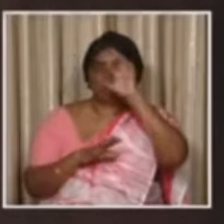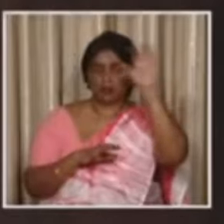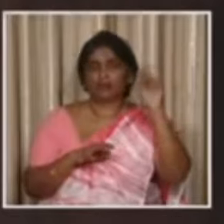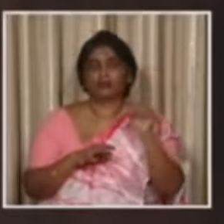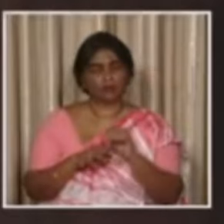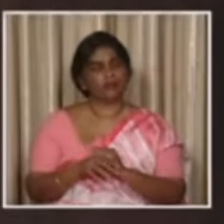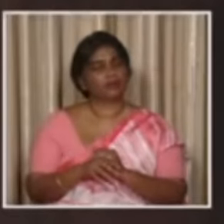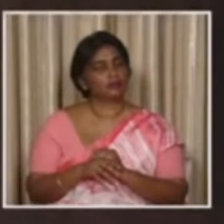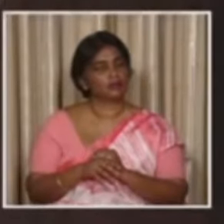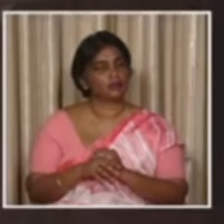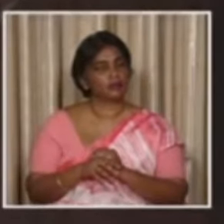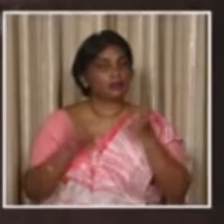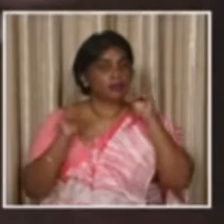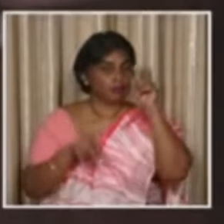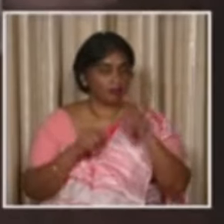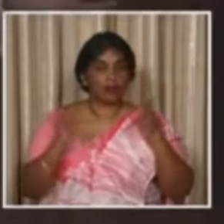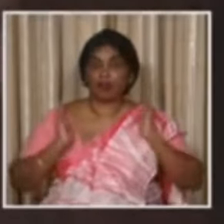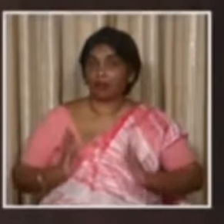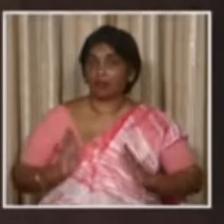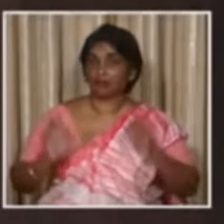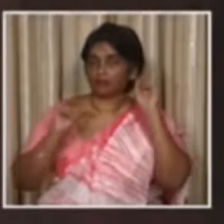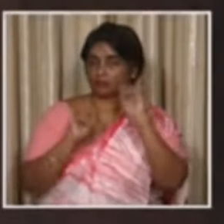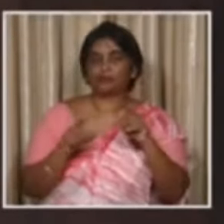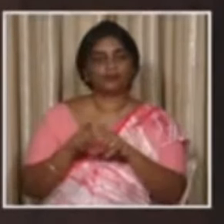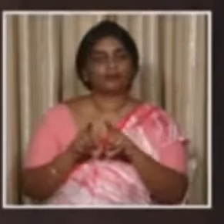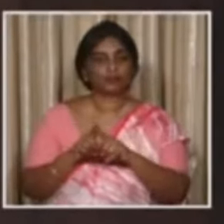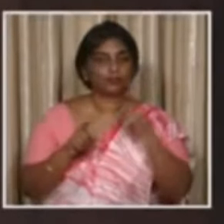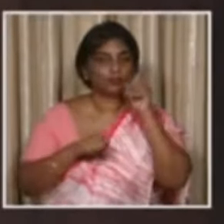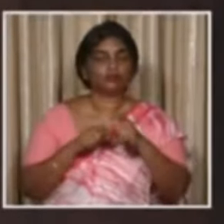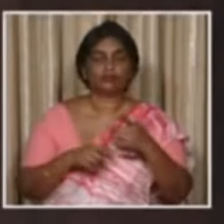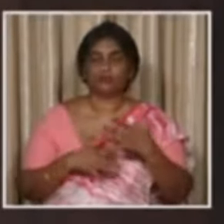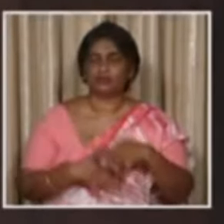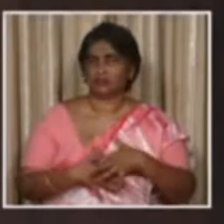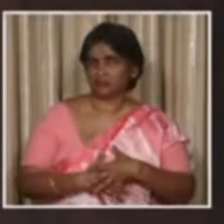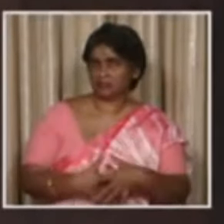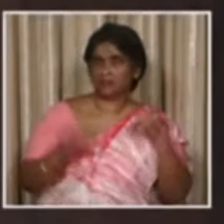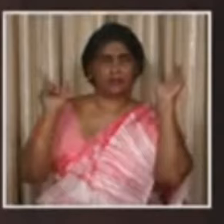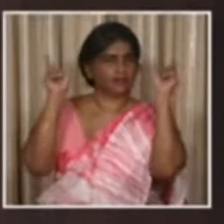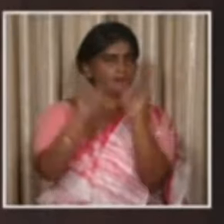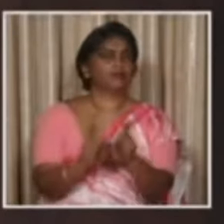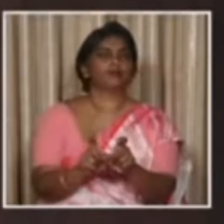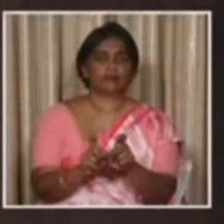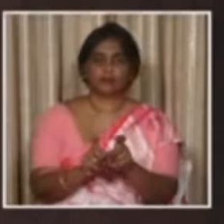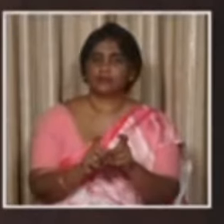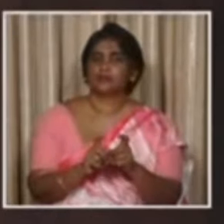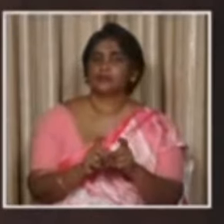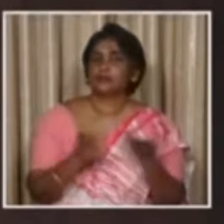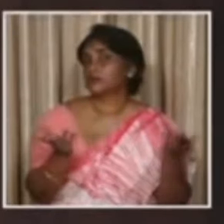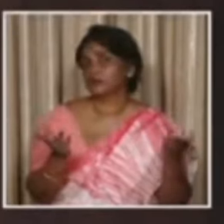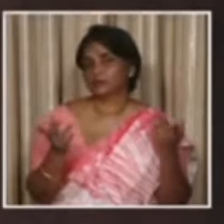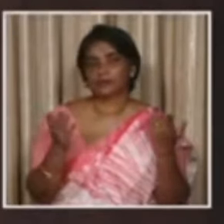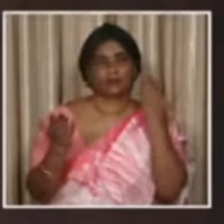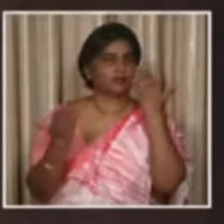කීප එක ක්‍රීඩකයන්ගේ ඇඟවල් දාලා ඊළඟට අපේ ක්‍රීඩකයෙක් කෙනෙක් දැන් දෙන්නේ ඇඟක් දාපුවාම ඊට පස්සේ ඔවුන් එක